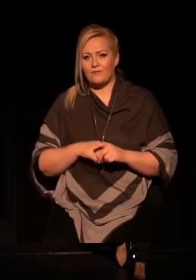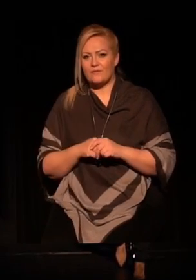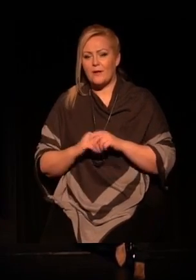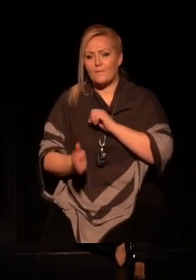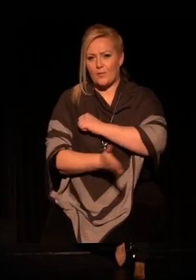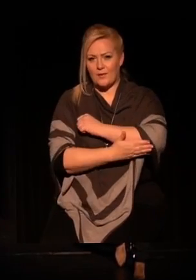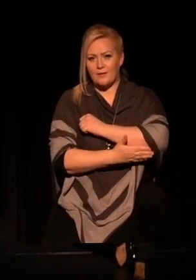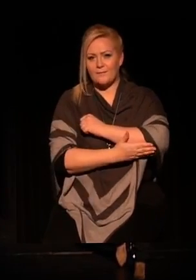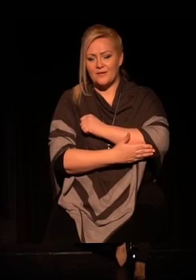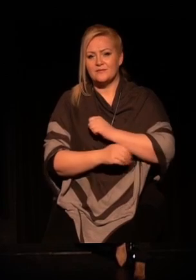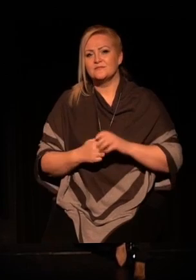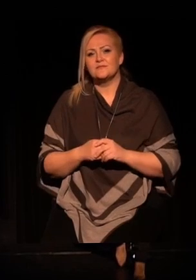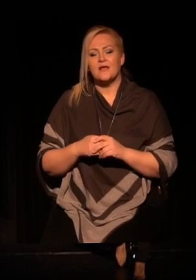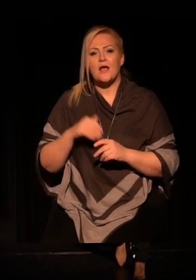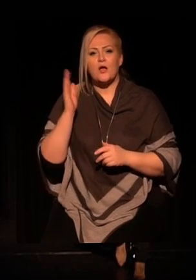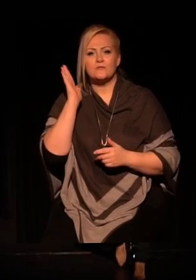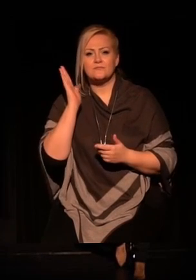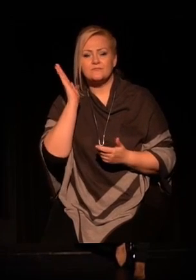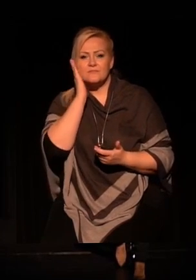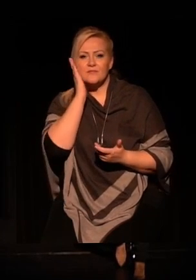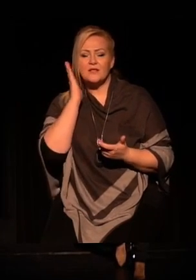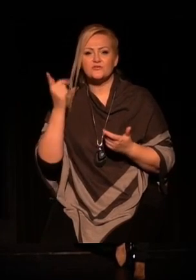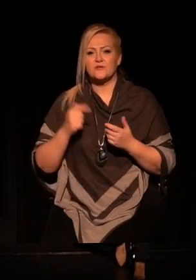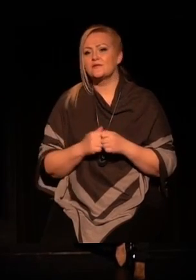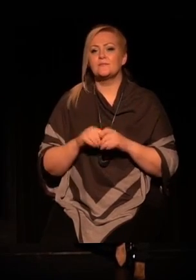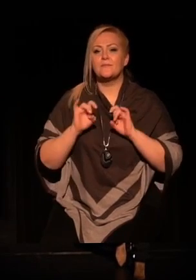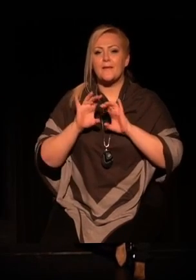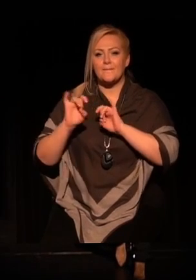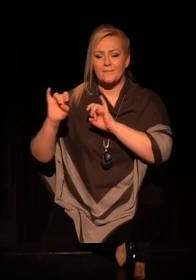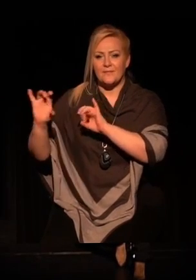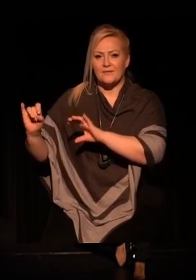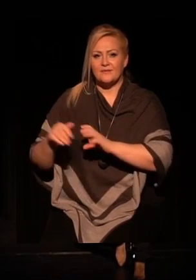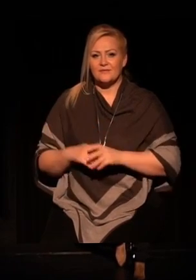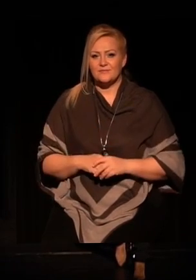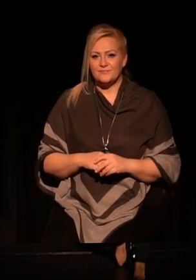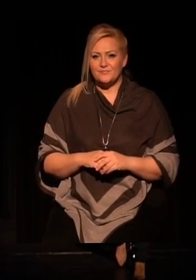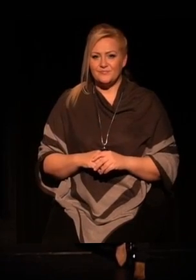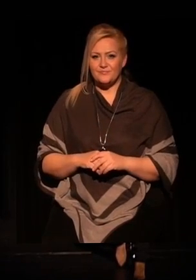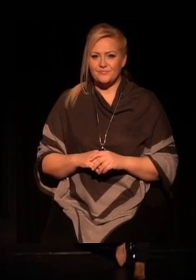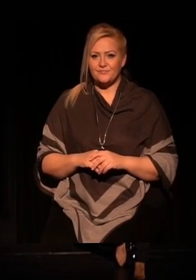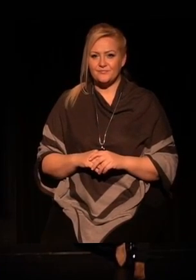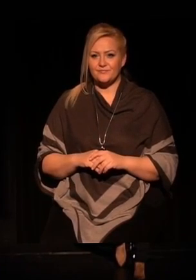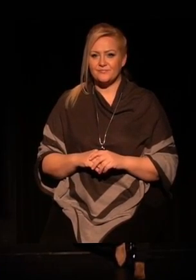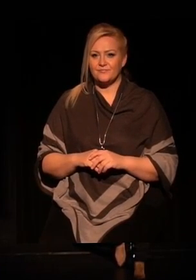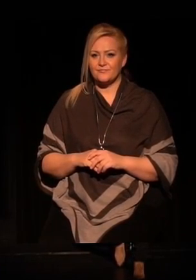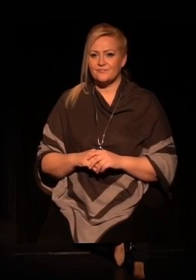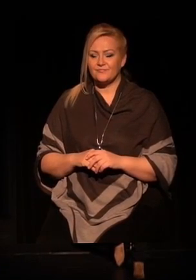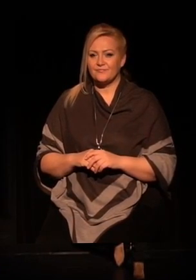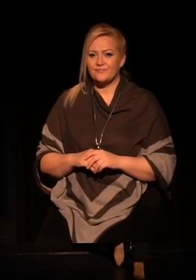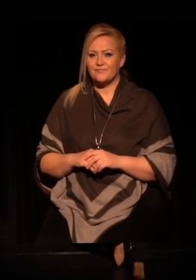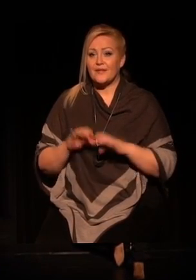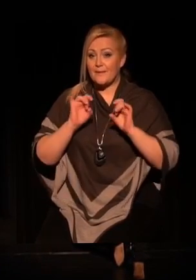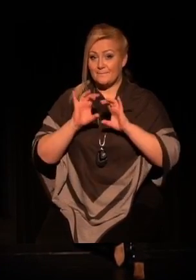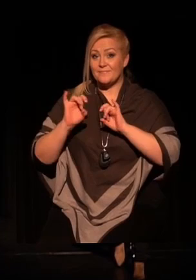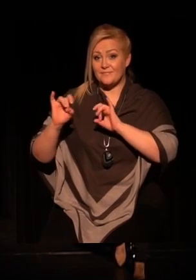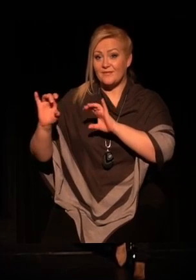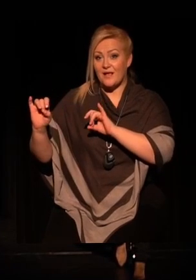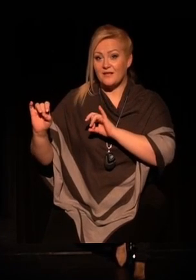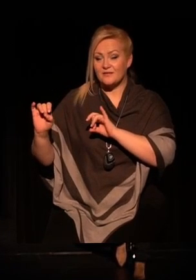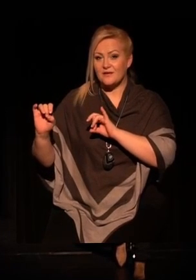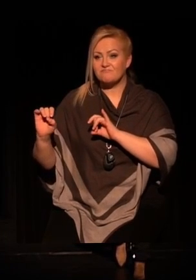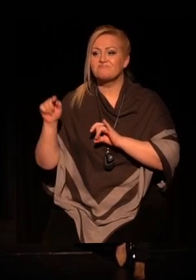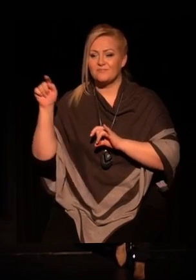Podkarpacia. Świetnie biega, tam gdzie prestiżowe imprezy biegowe, tam jest i on. Wobec